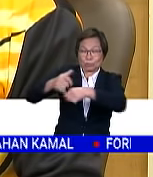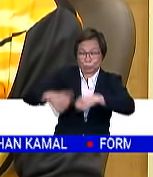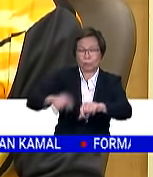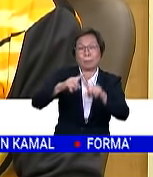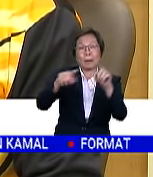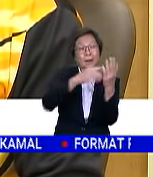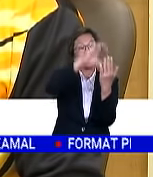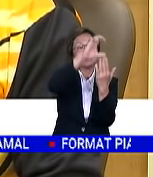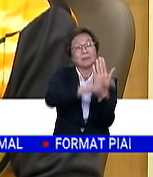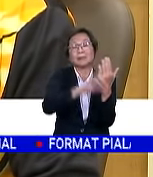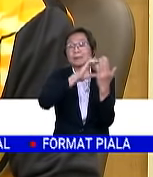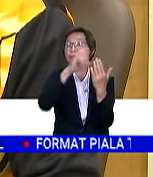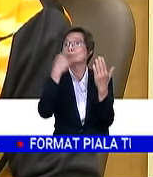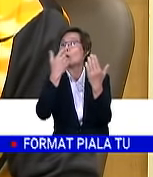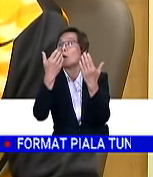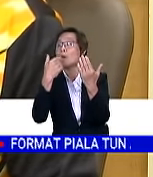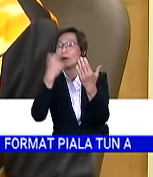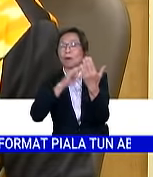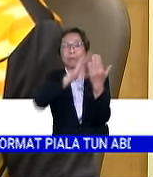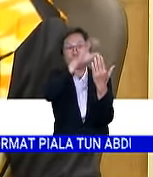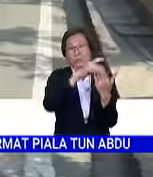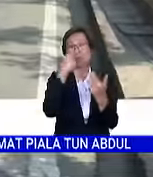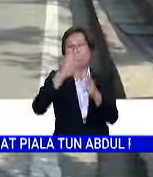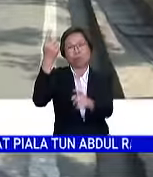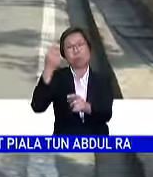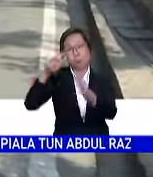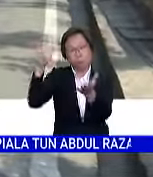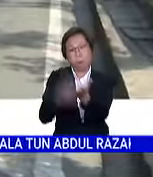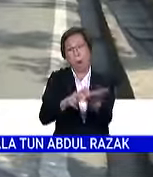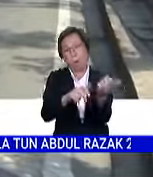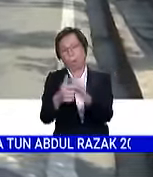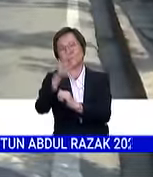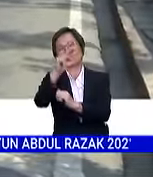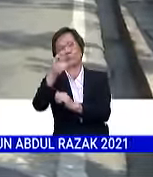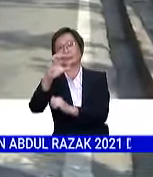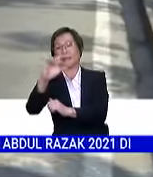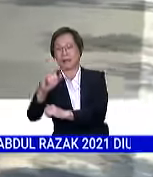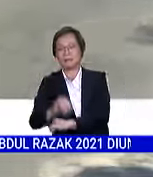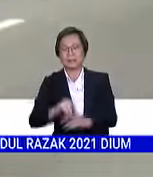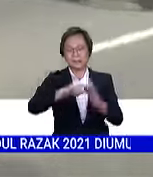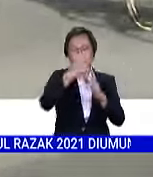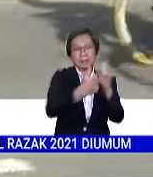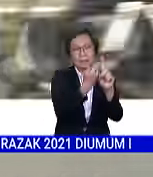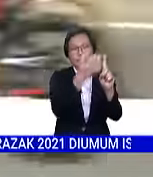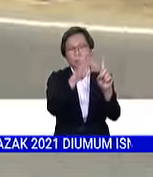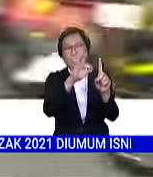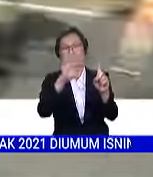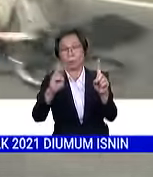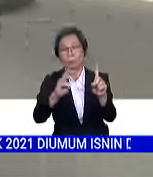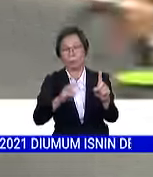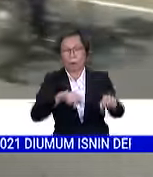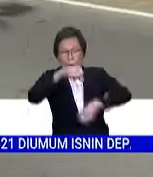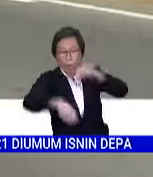kalendernya akan ditetapkan oleh pihak UCI. Sejak diperkenalkan pada tahun 1996, perlumbaan berprestij